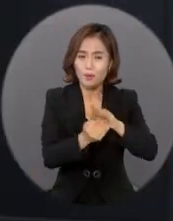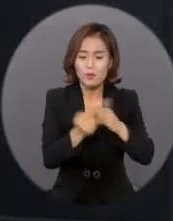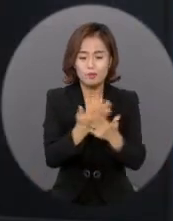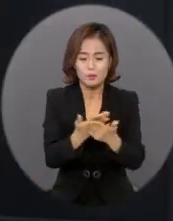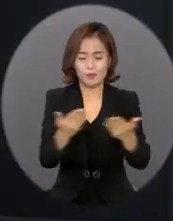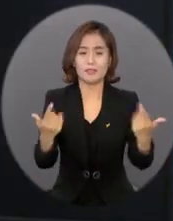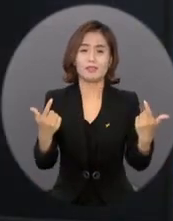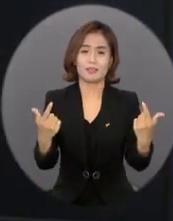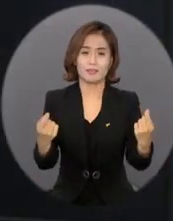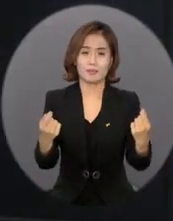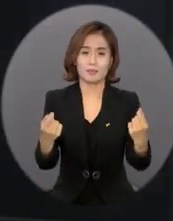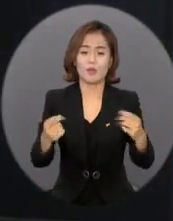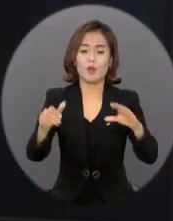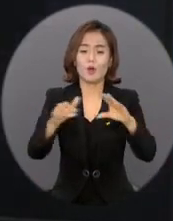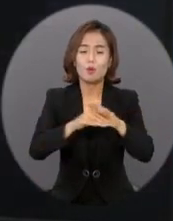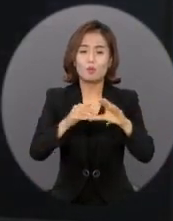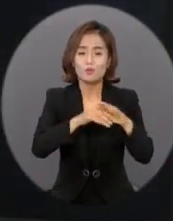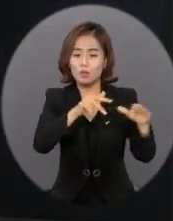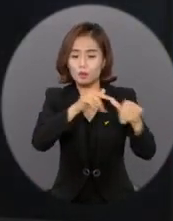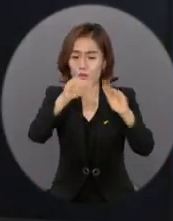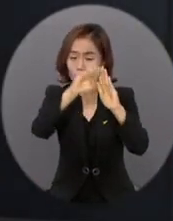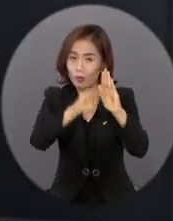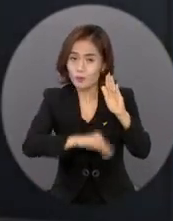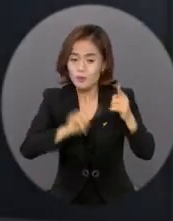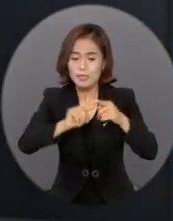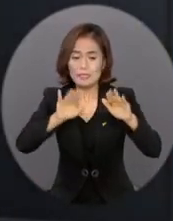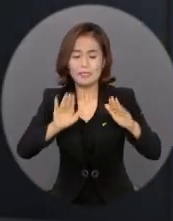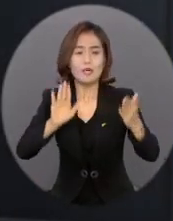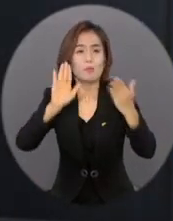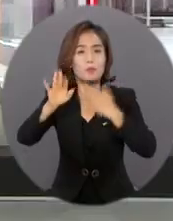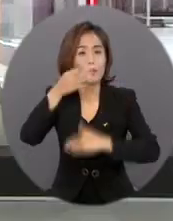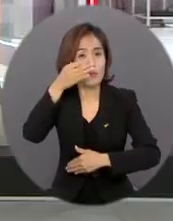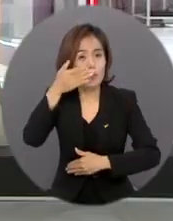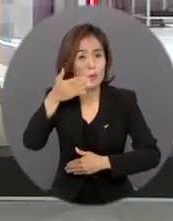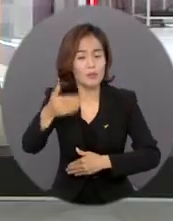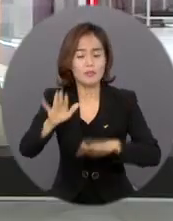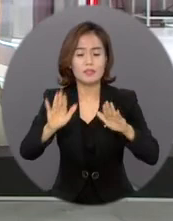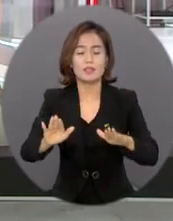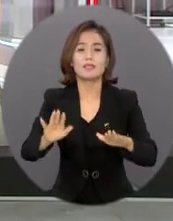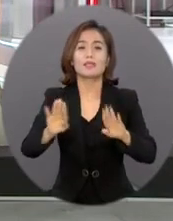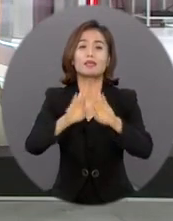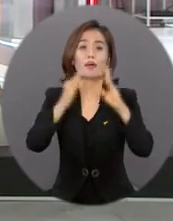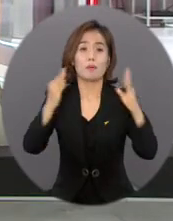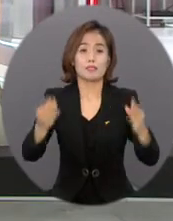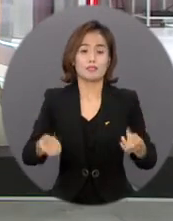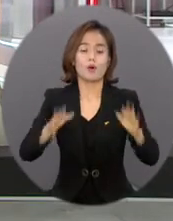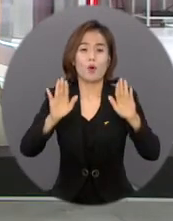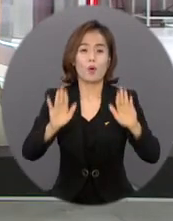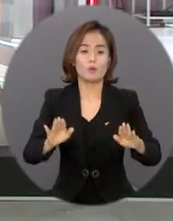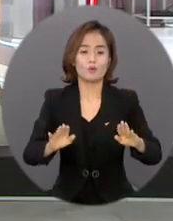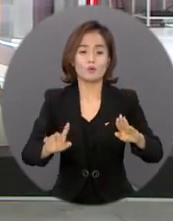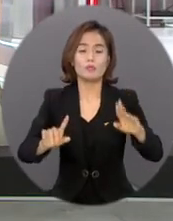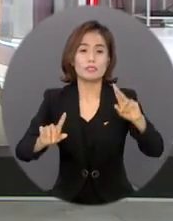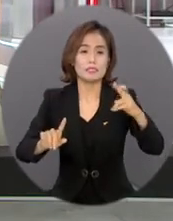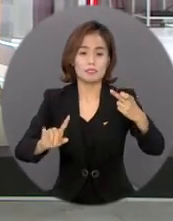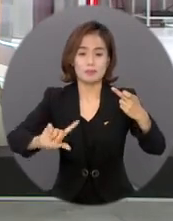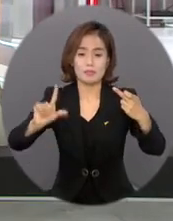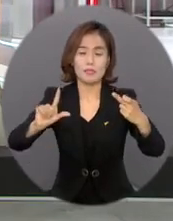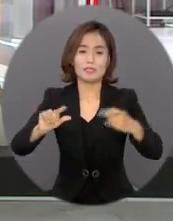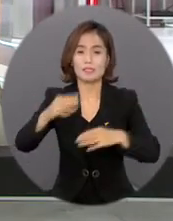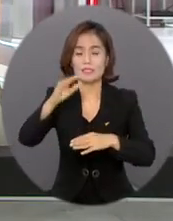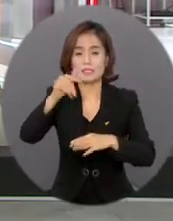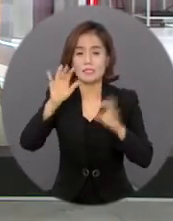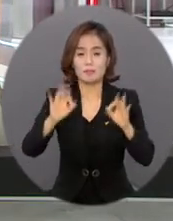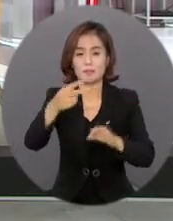되겠습니다. 문화 콘텐츠 사업의 지금과 미래를 보여주는 광주 에이스페어는 오는 12일까지